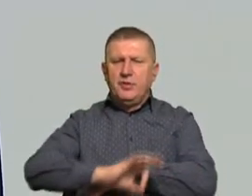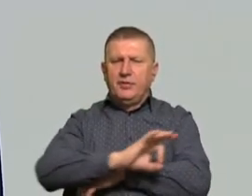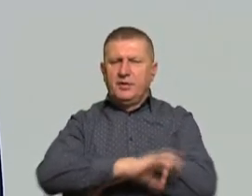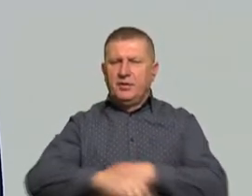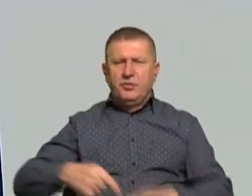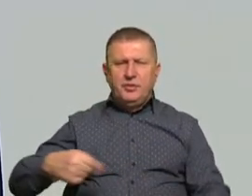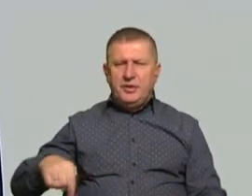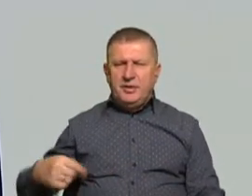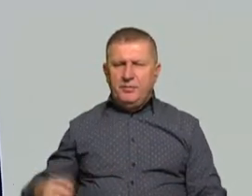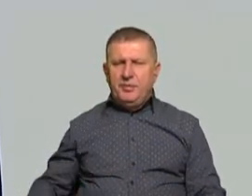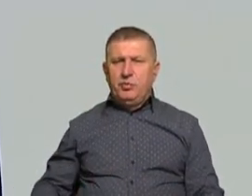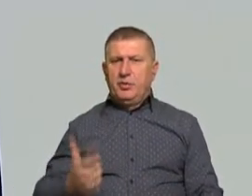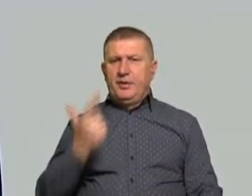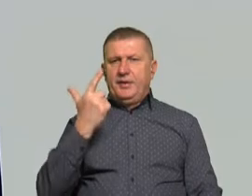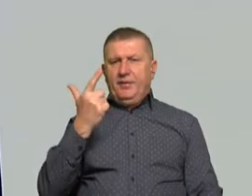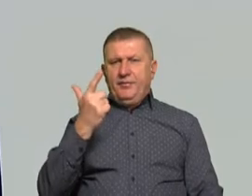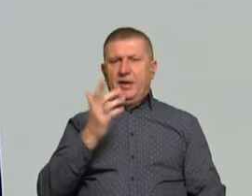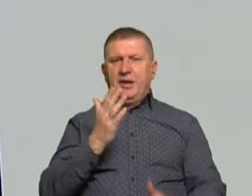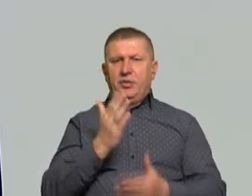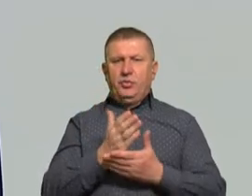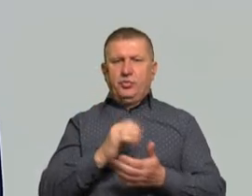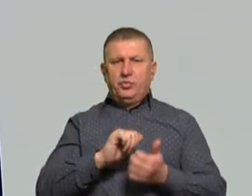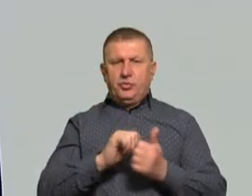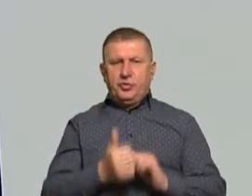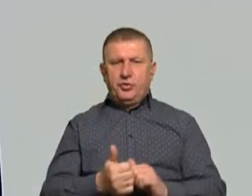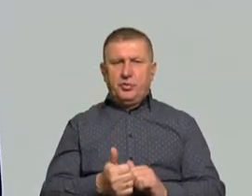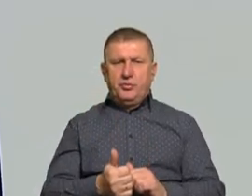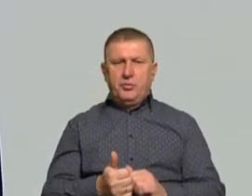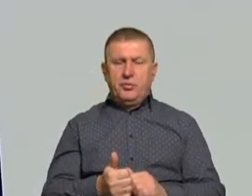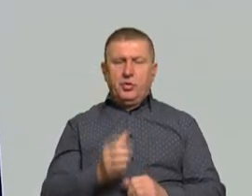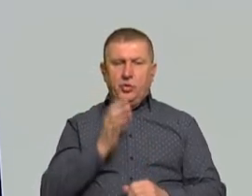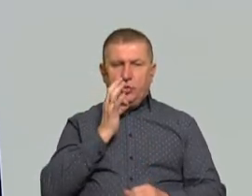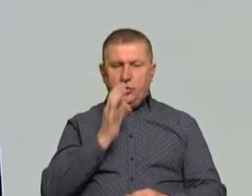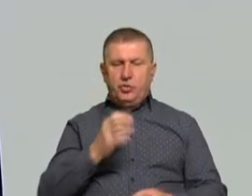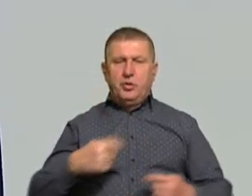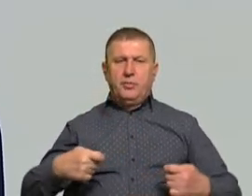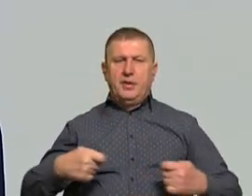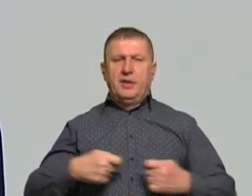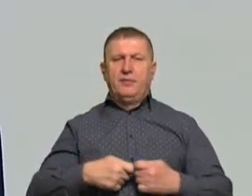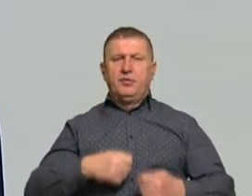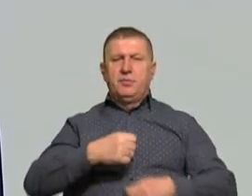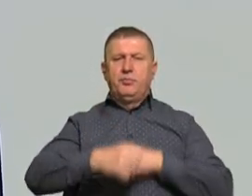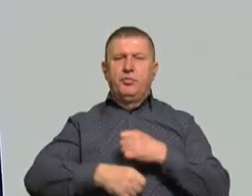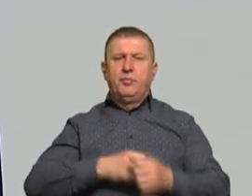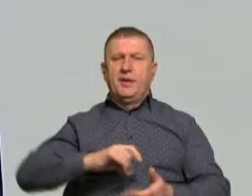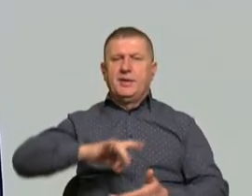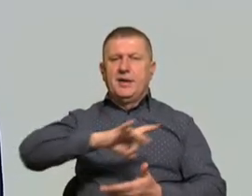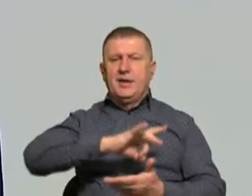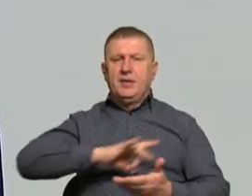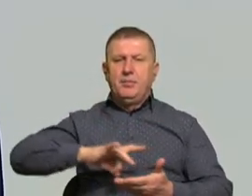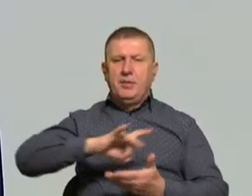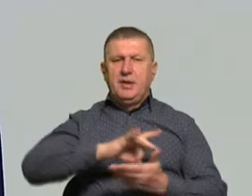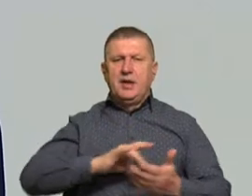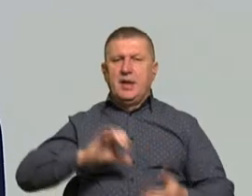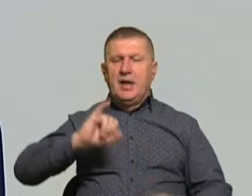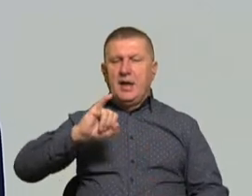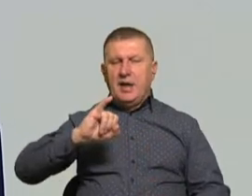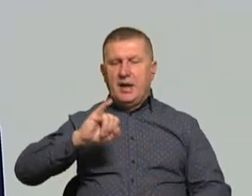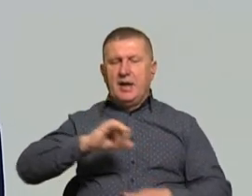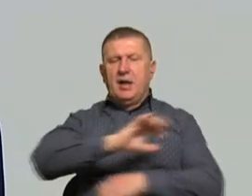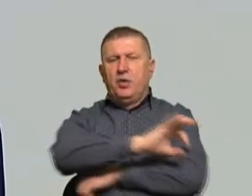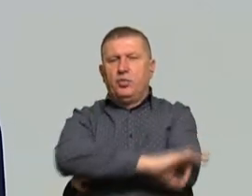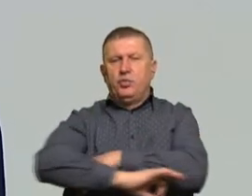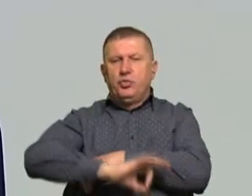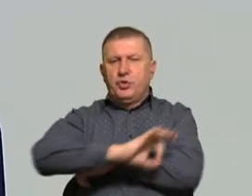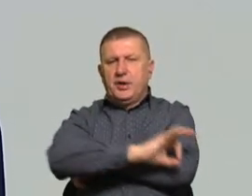I to się nie wzięło z niczego. To się właśnie wzięło z dobrej współpracy w ostatnich latach pomiędzy gminą a uczelniami. To